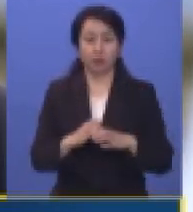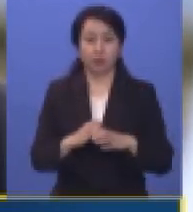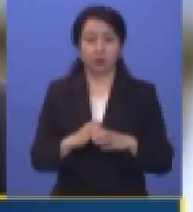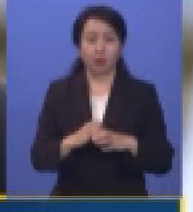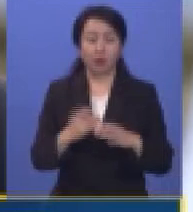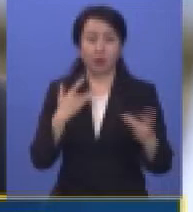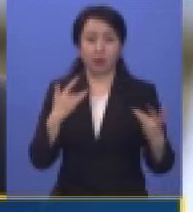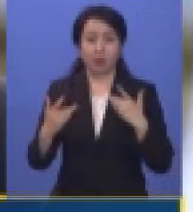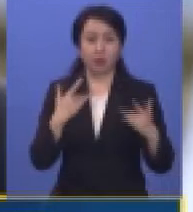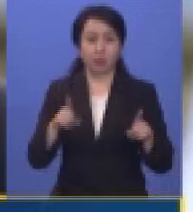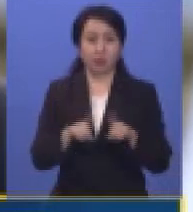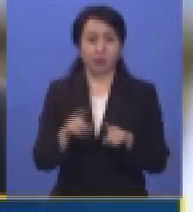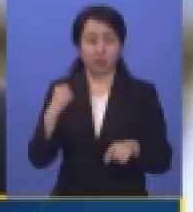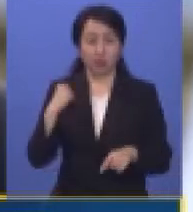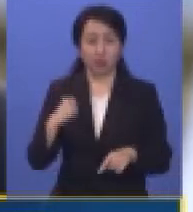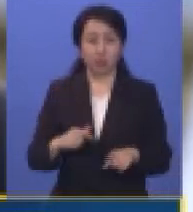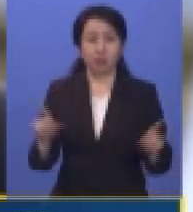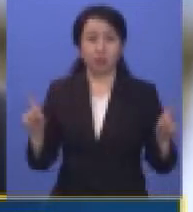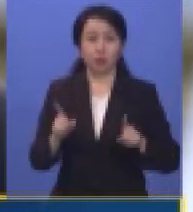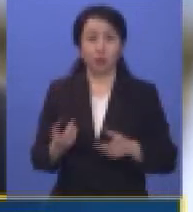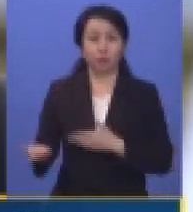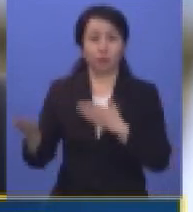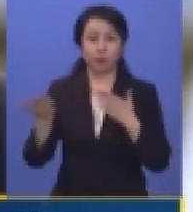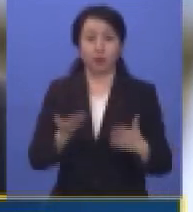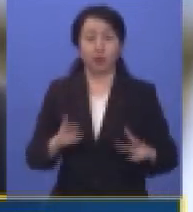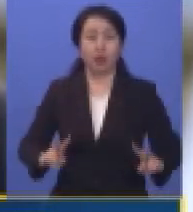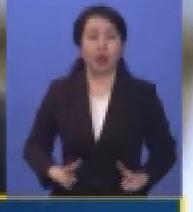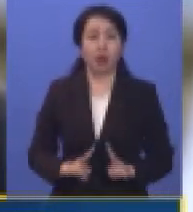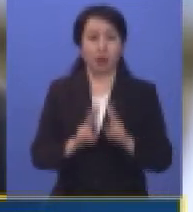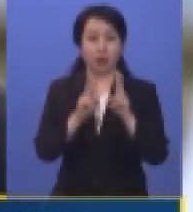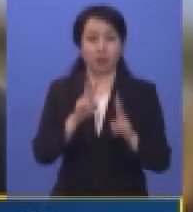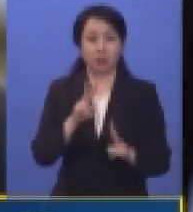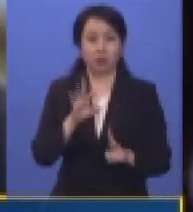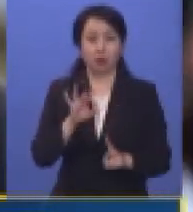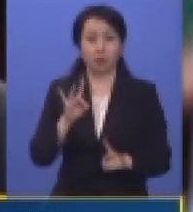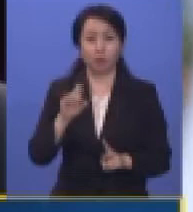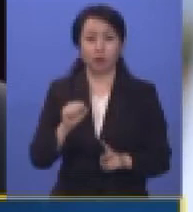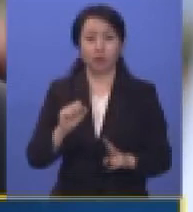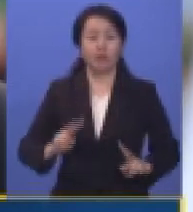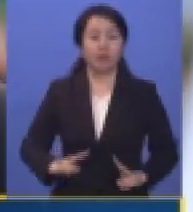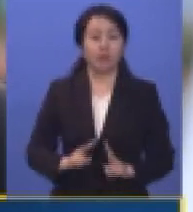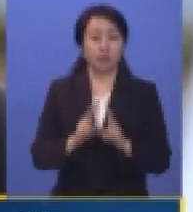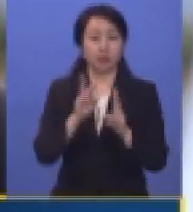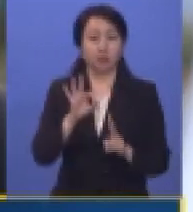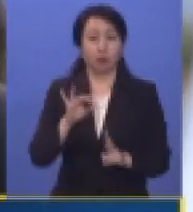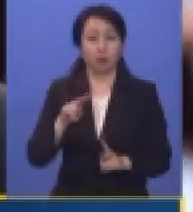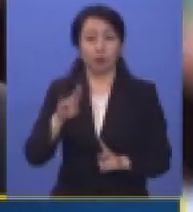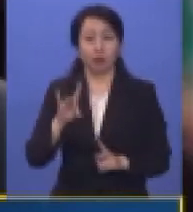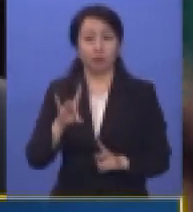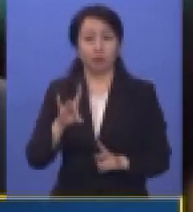концерт. Также ожидается, что приедет Астана опера, солисты из Астаны оперы